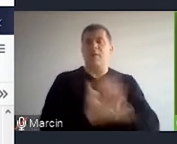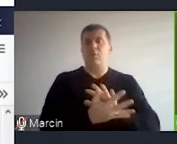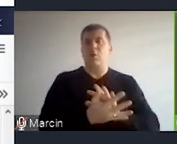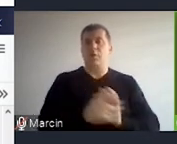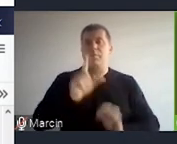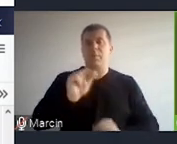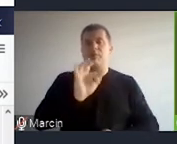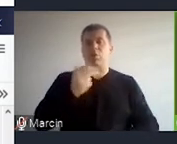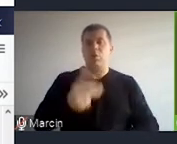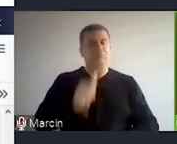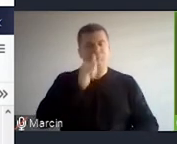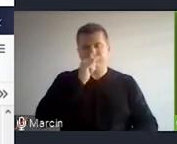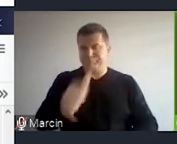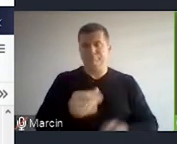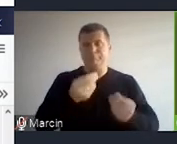się sfinansować nie da.